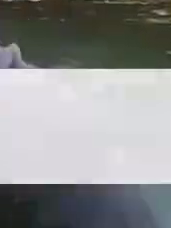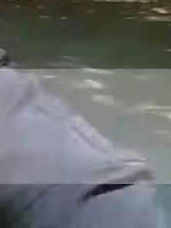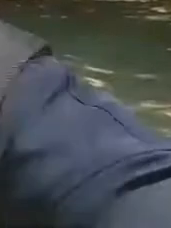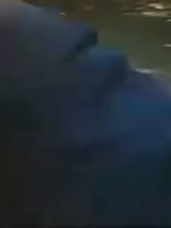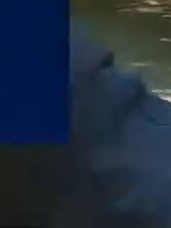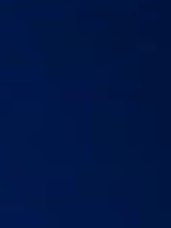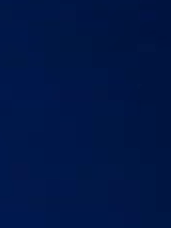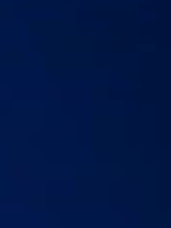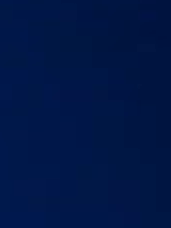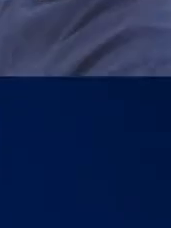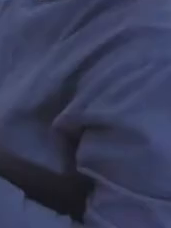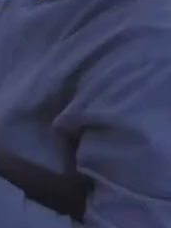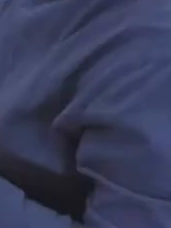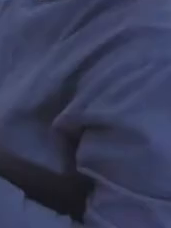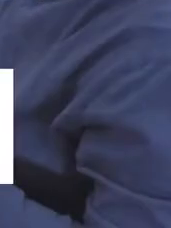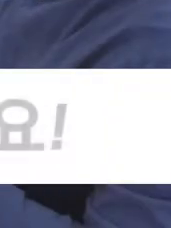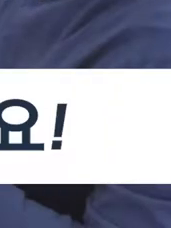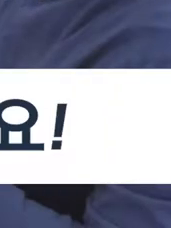개최합니다.